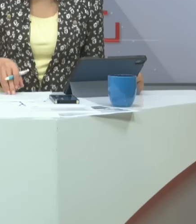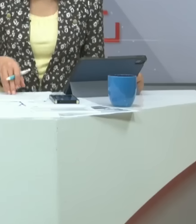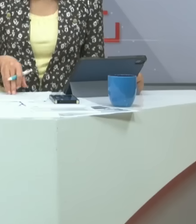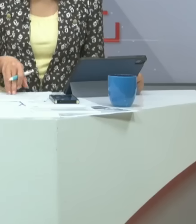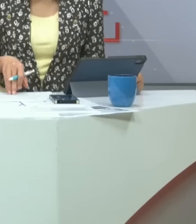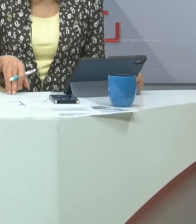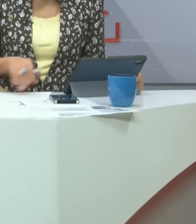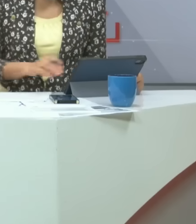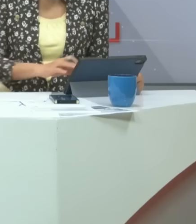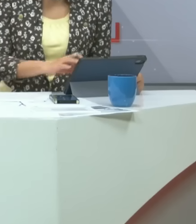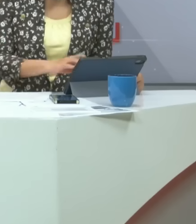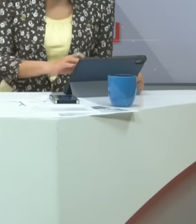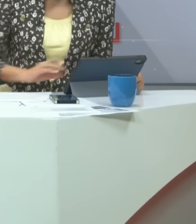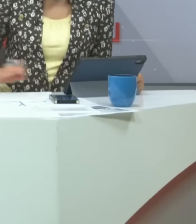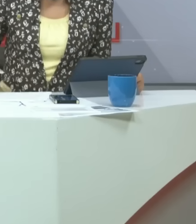ที่